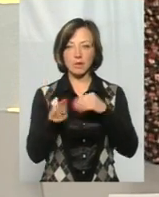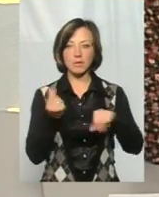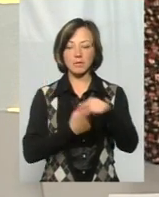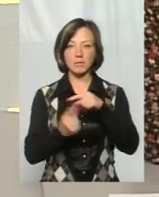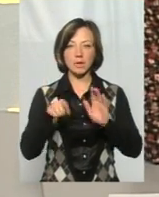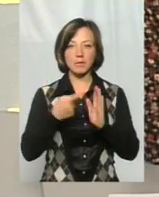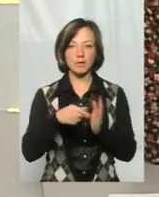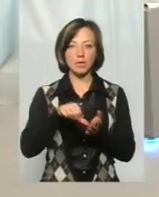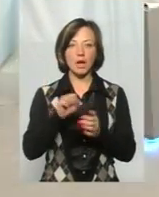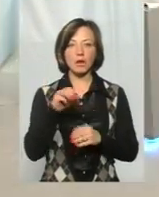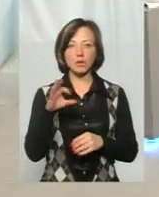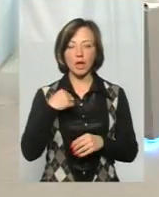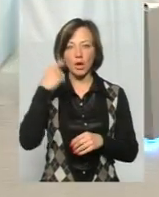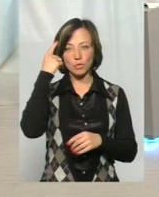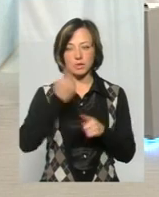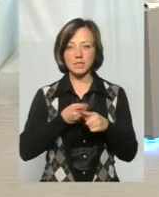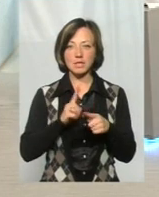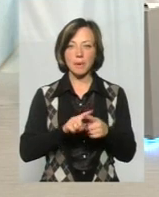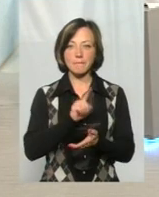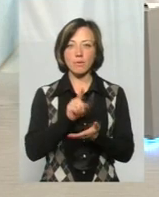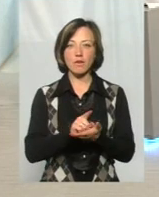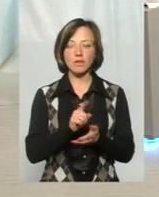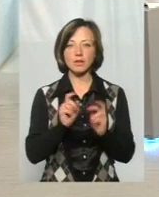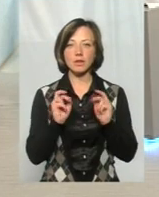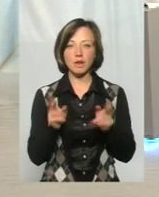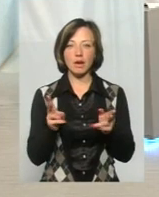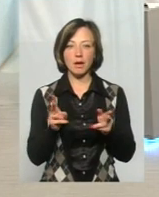підприємців, атовців? Я думаю, це повинно бути як